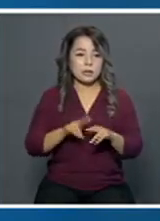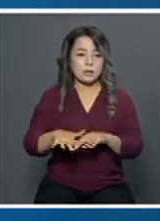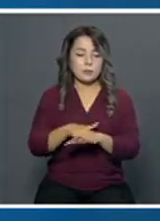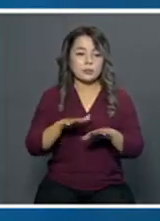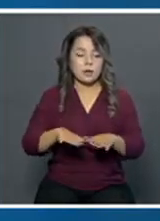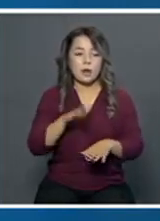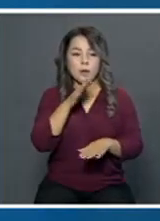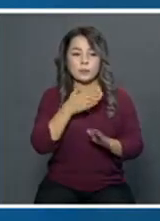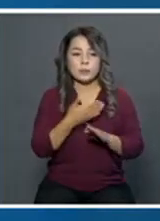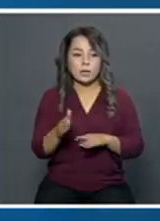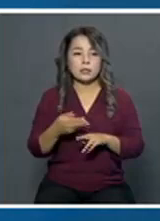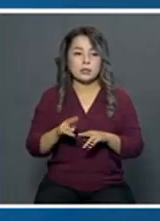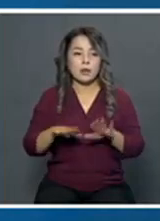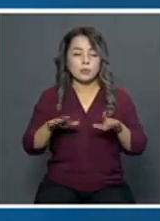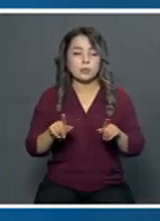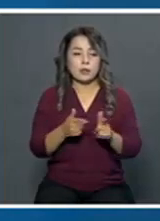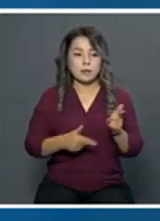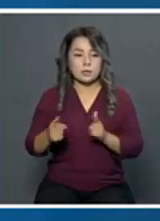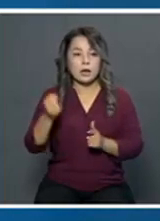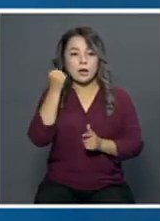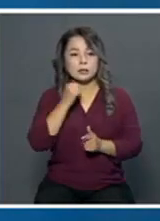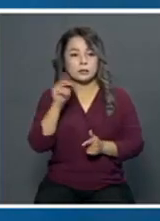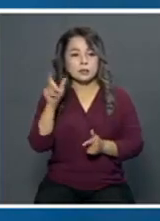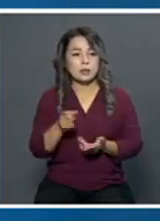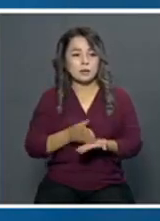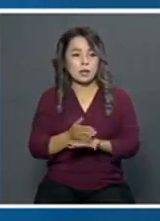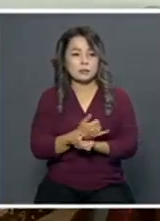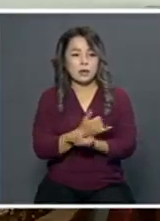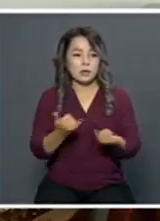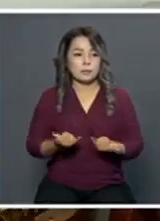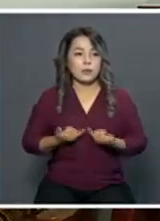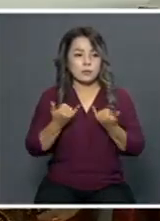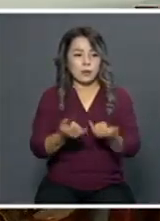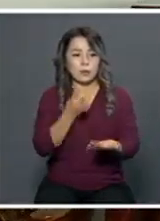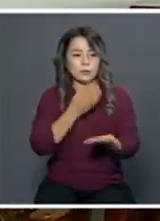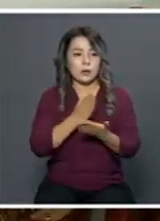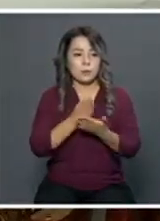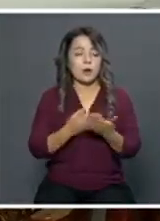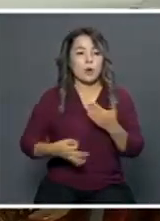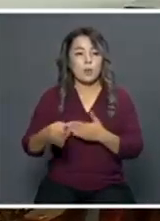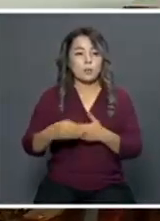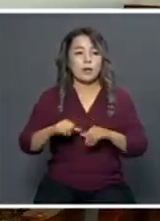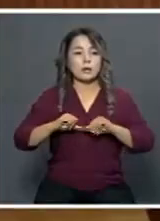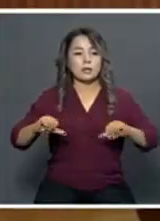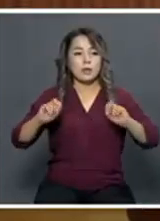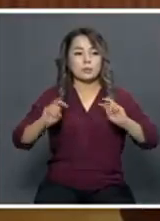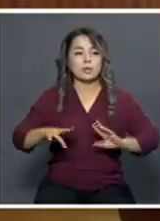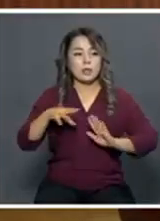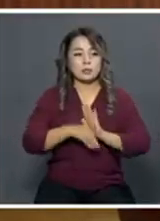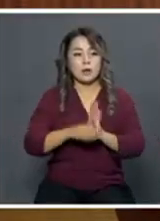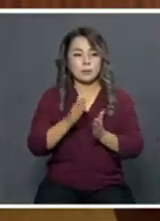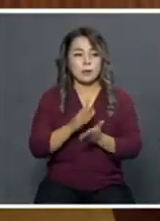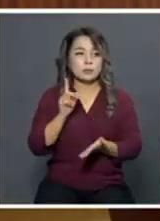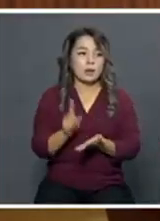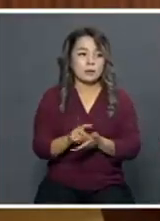төл құжатты қайта рәсімдеу үшін мамандар қарт майдангердің үйіне барып қызмет көрсетті. Облыста карантин режимі енгізілгелі, тиісті